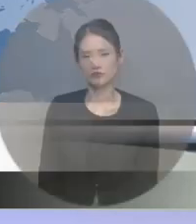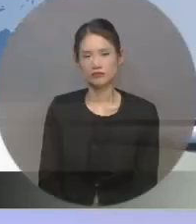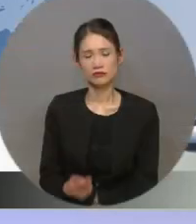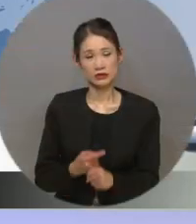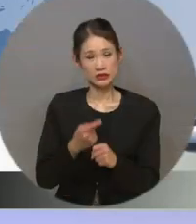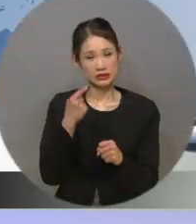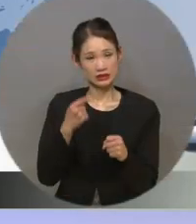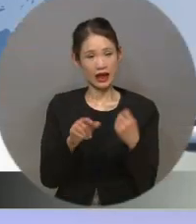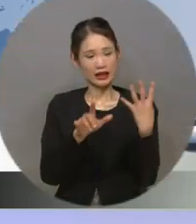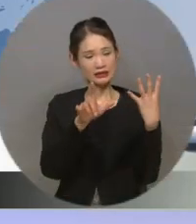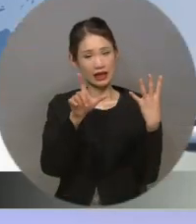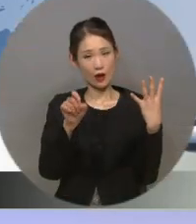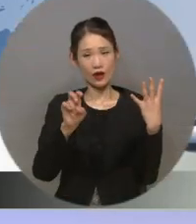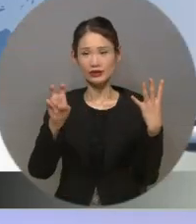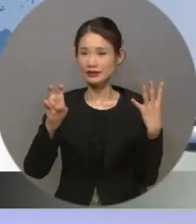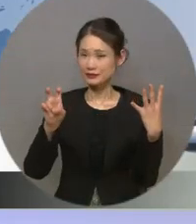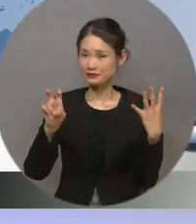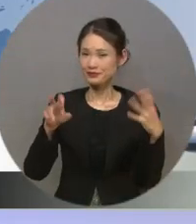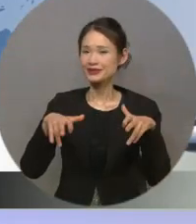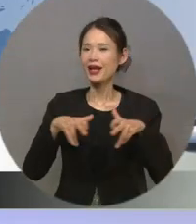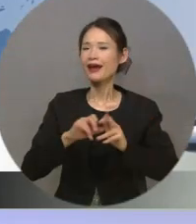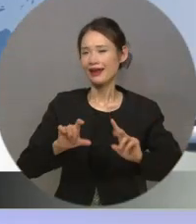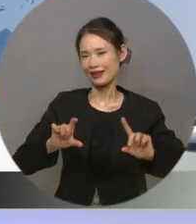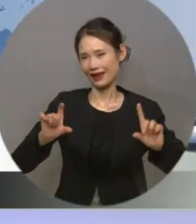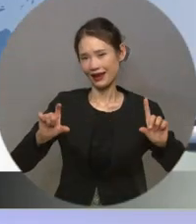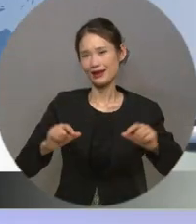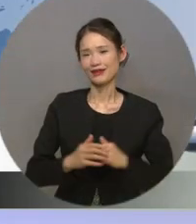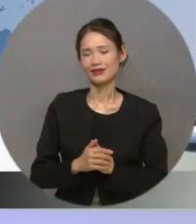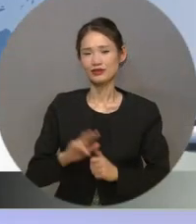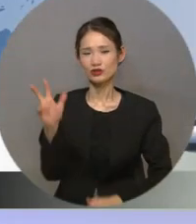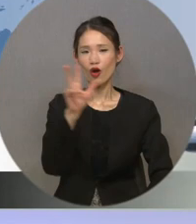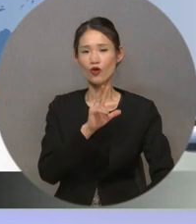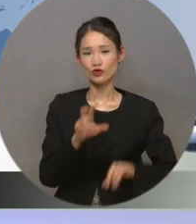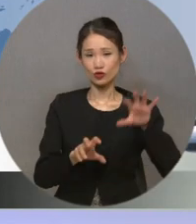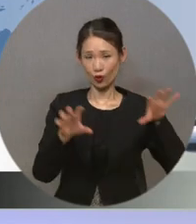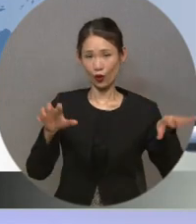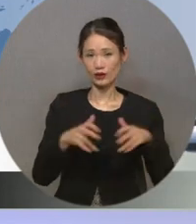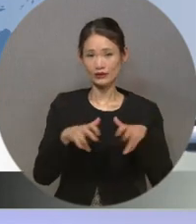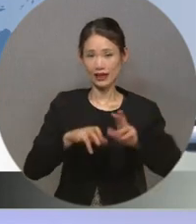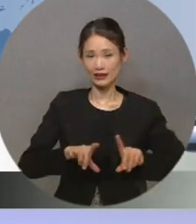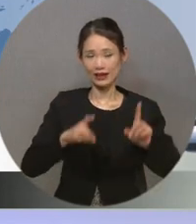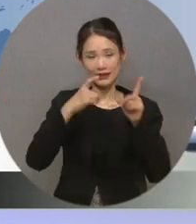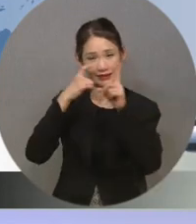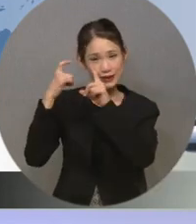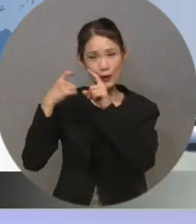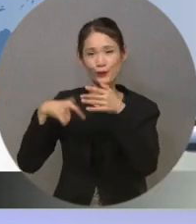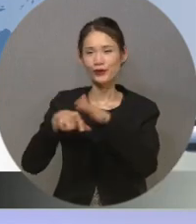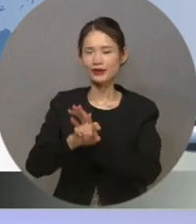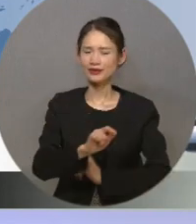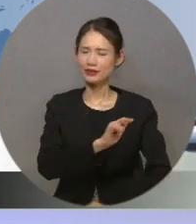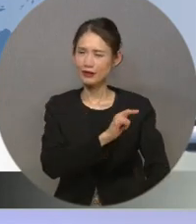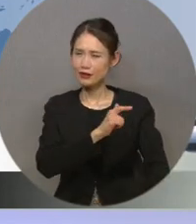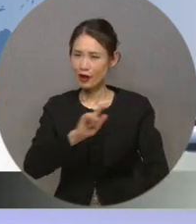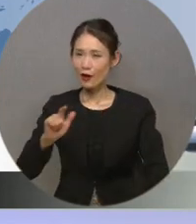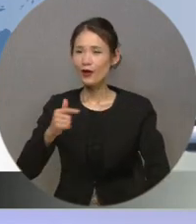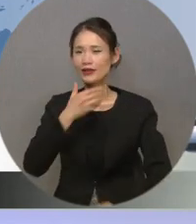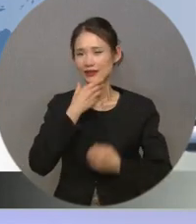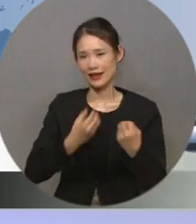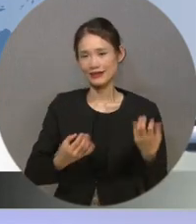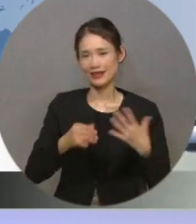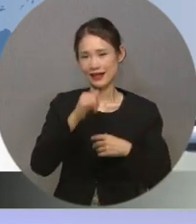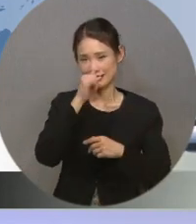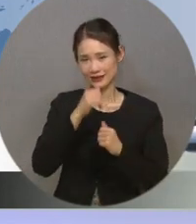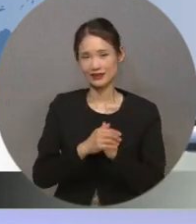지난 4월 20일은 장애인의 날이었죠. 전국 각 지역에서 장애인의 날을 기념하는 다채로운 축제가